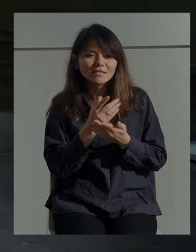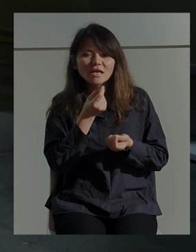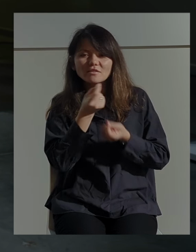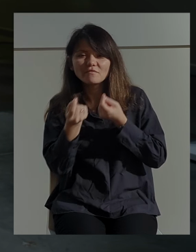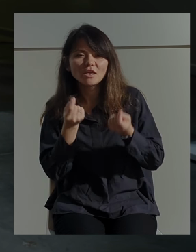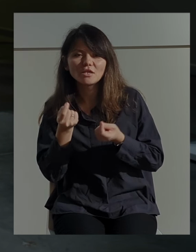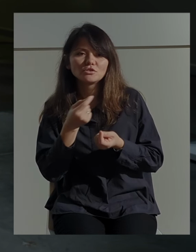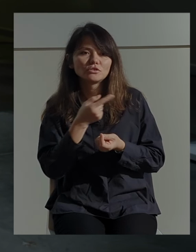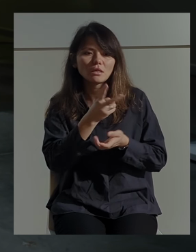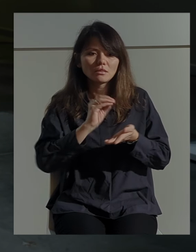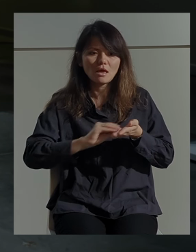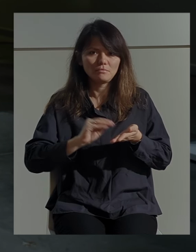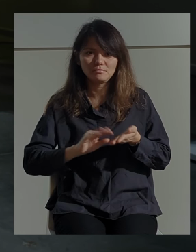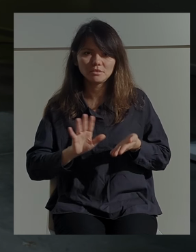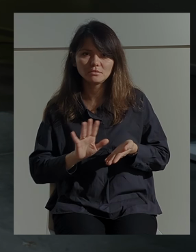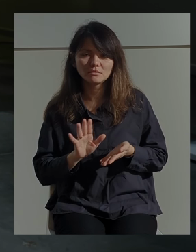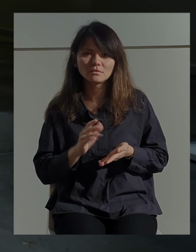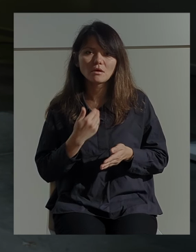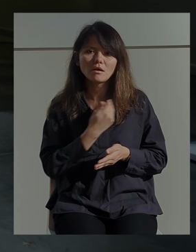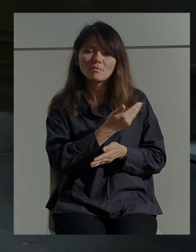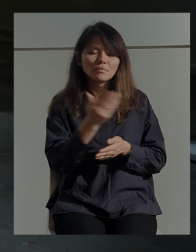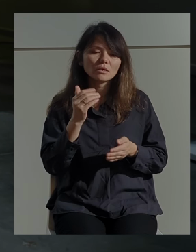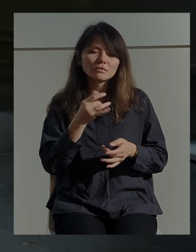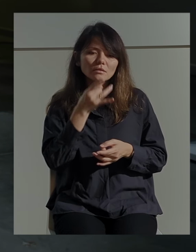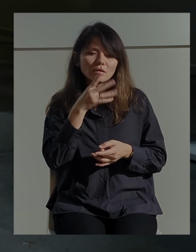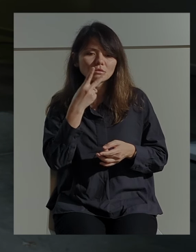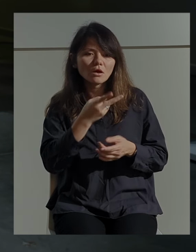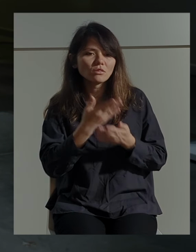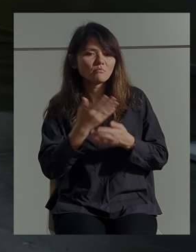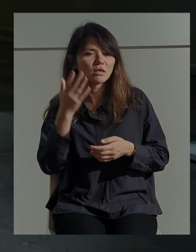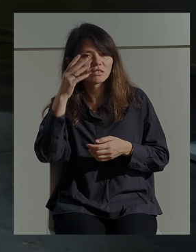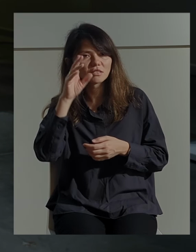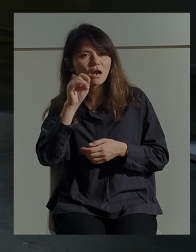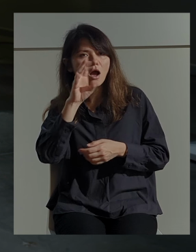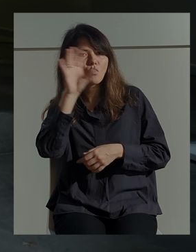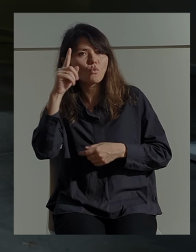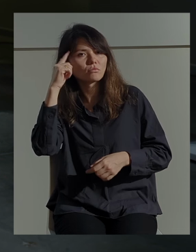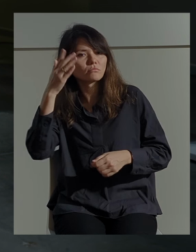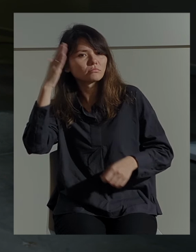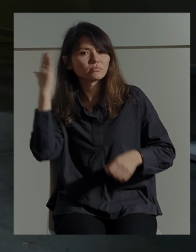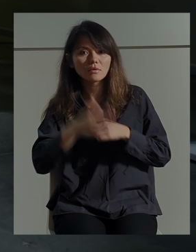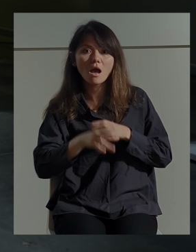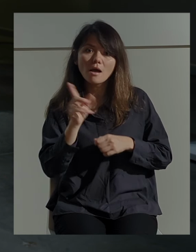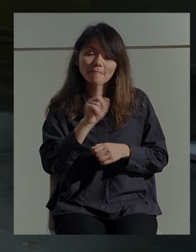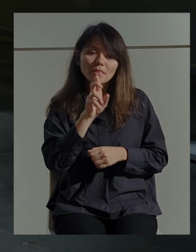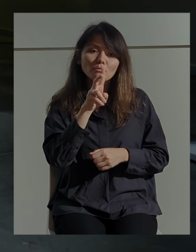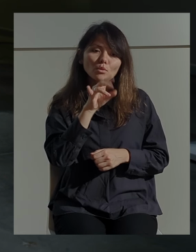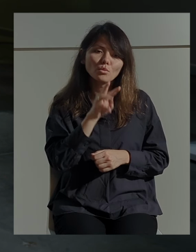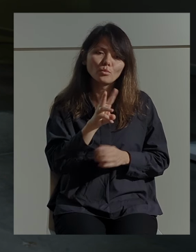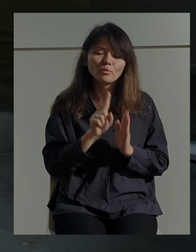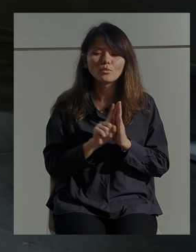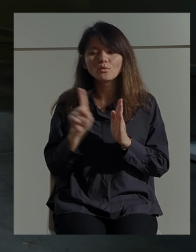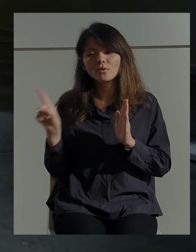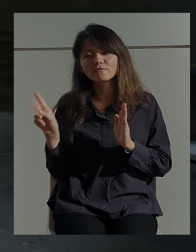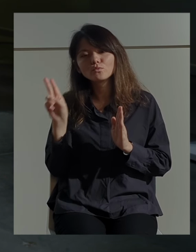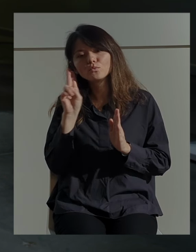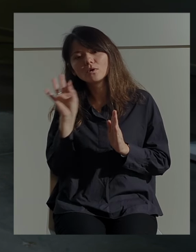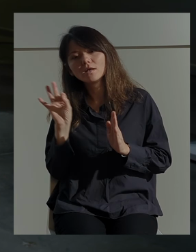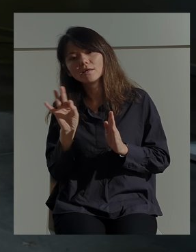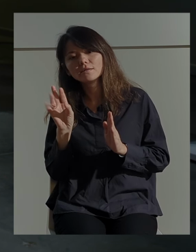не описываем Нам нравится там смотреть на то как рыцарь отрубает драконом головы а не на то как Блум ходит в туалет или покупает